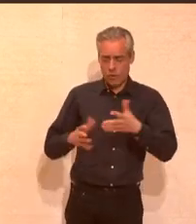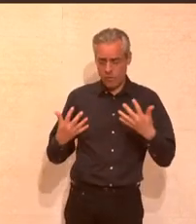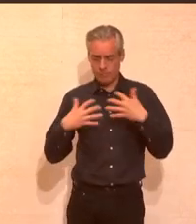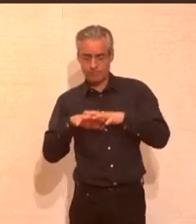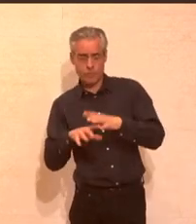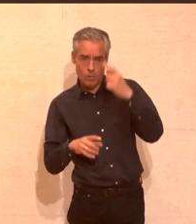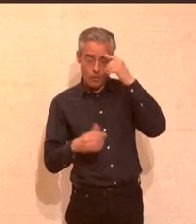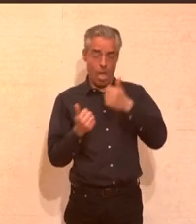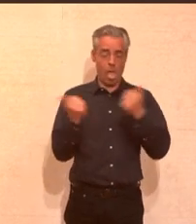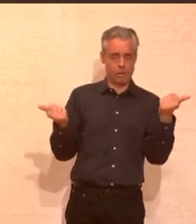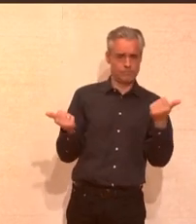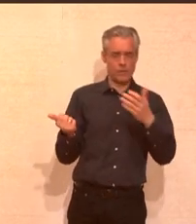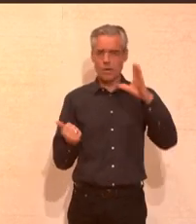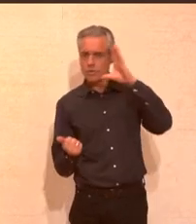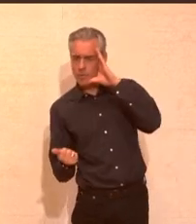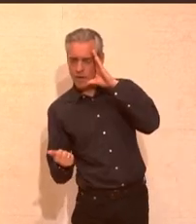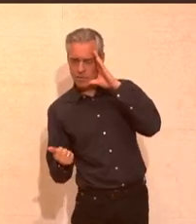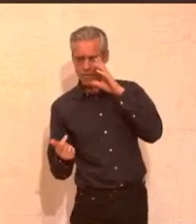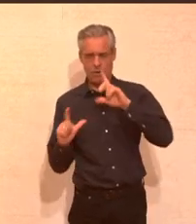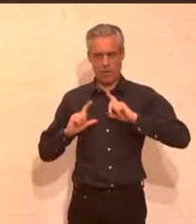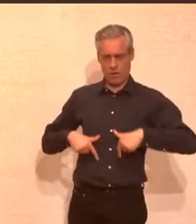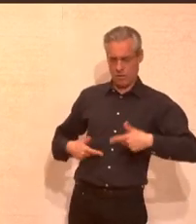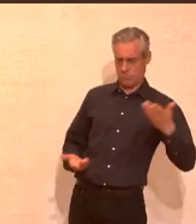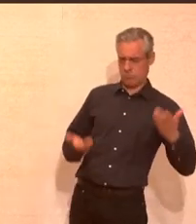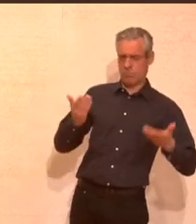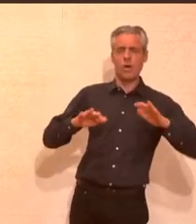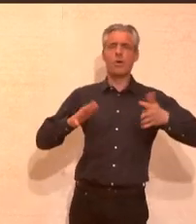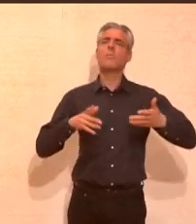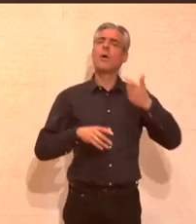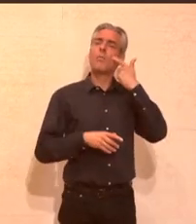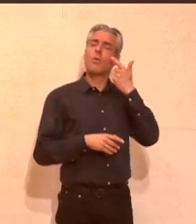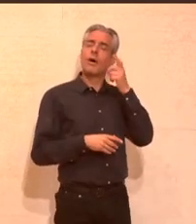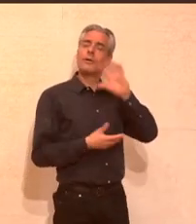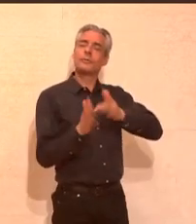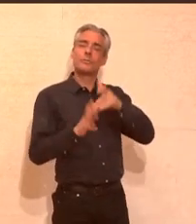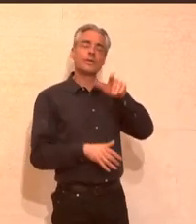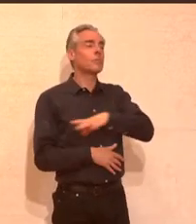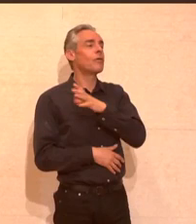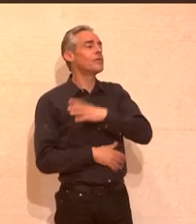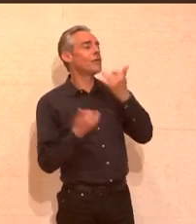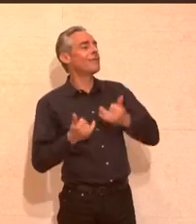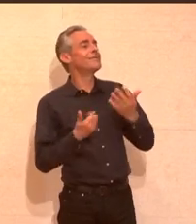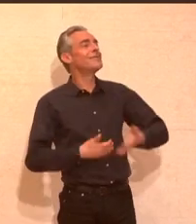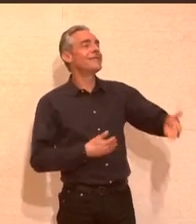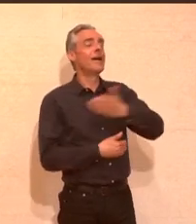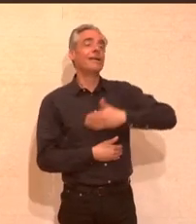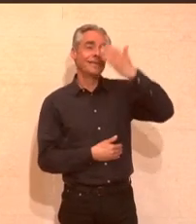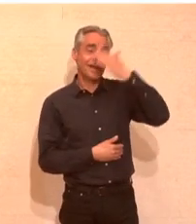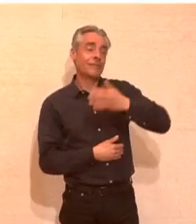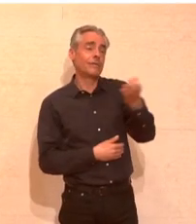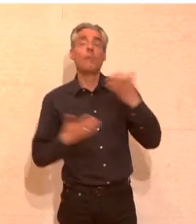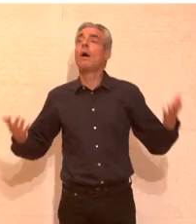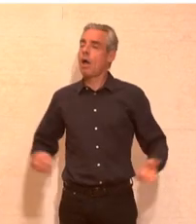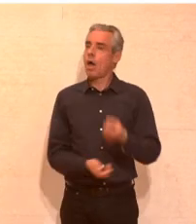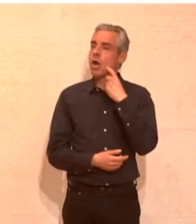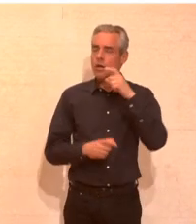un peu contradictoire de parler de sommeil quand on parle d'école, puisque tout enseignant qui est présent ici va nous dire qu'un élève